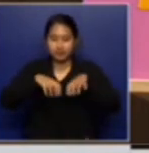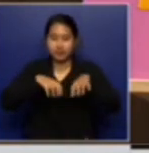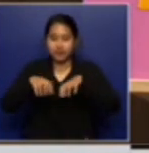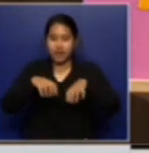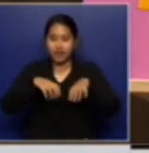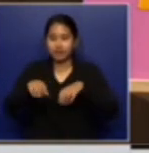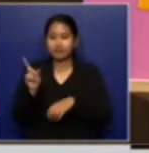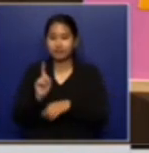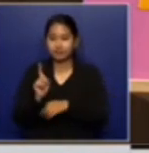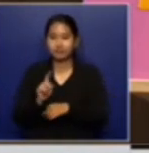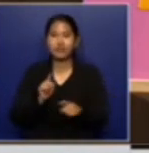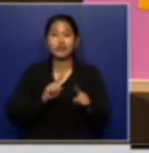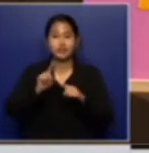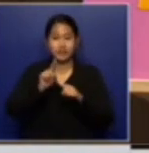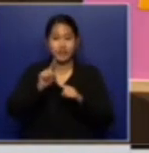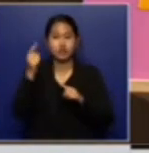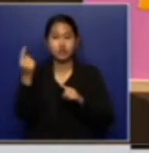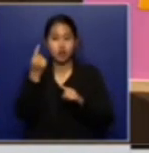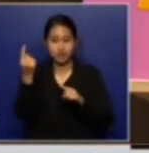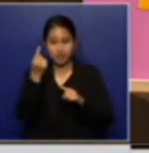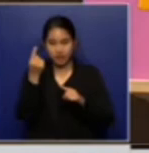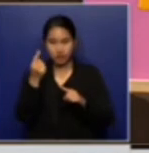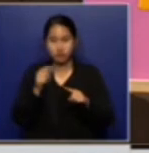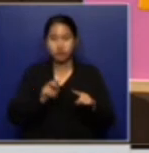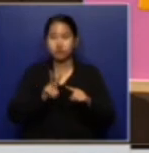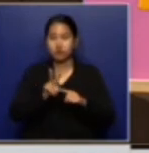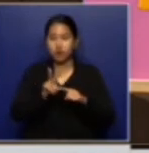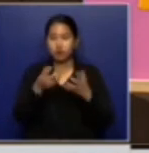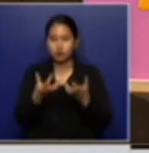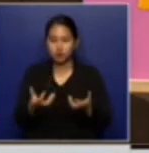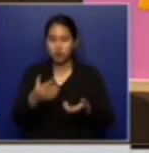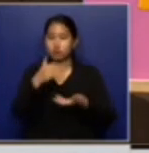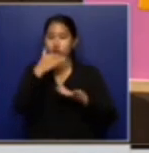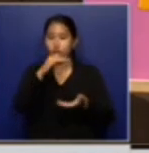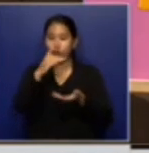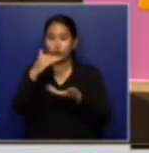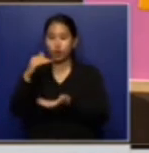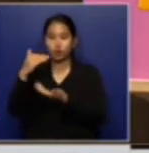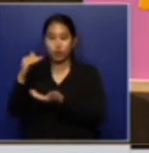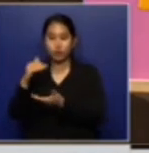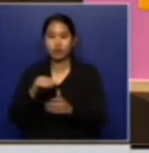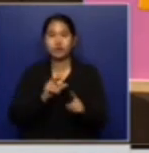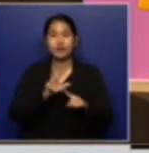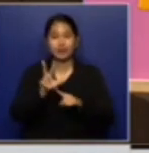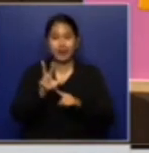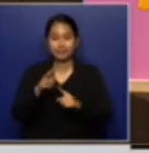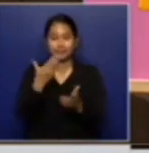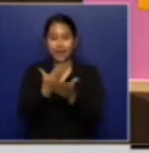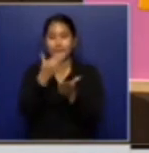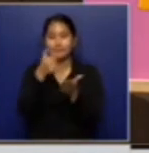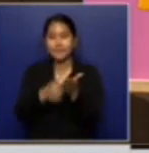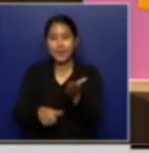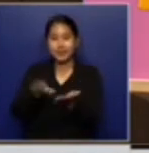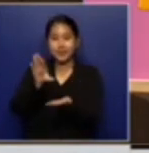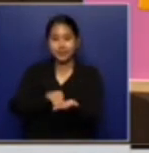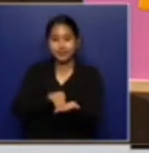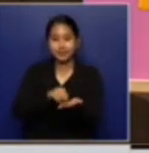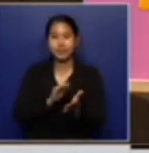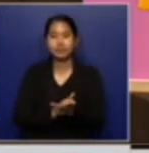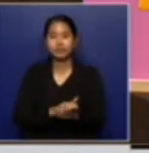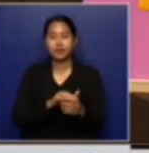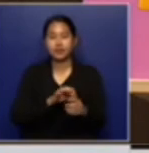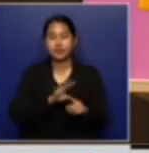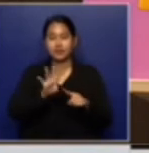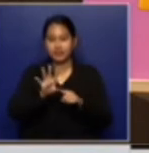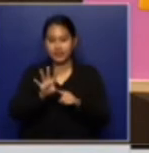1การท่องเที่ยว2การส่งออก3การจัดเก็บภาษี4การจัดสรรงบประ